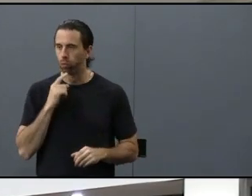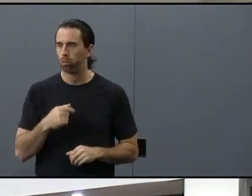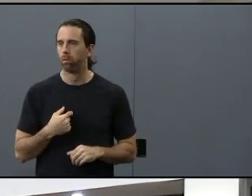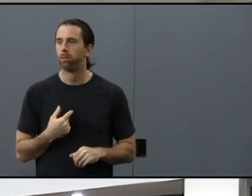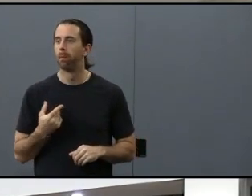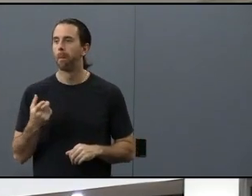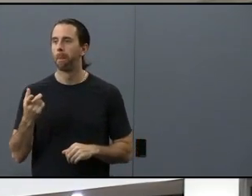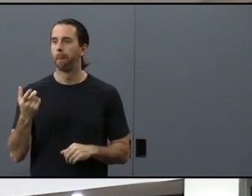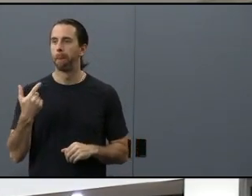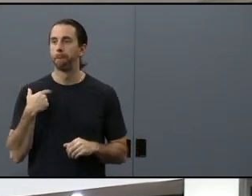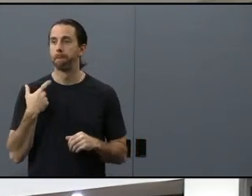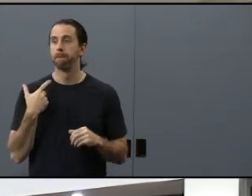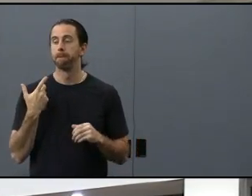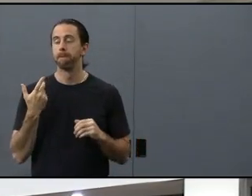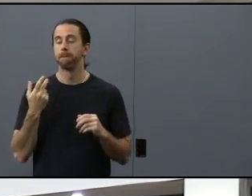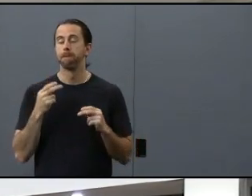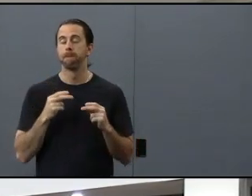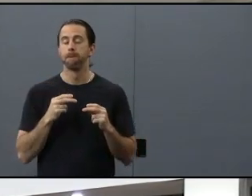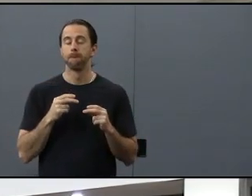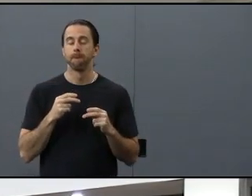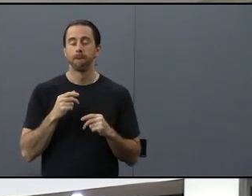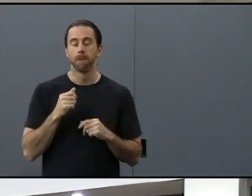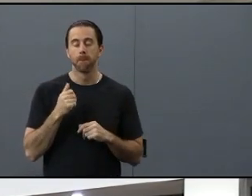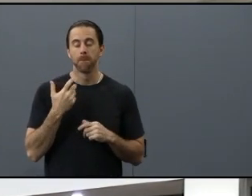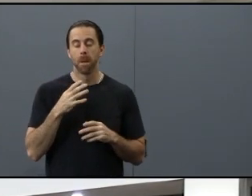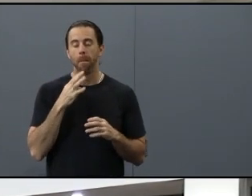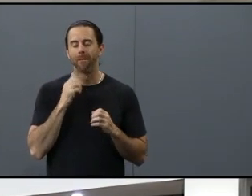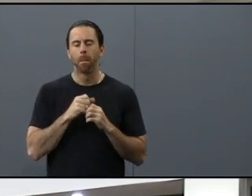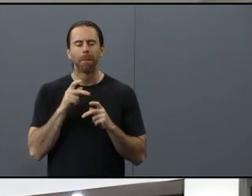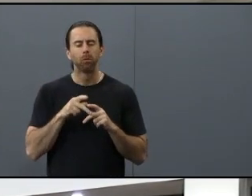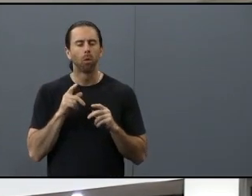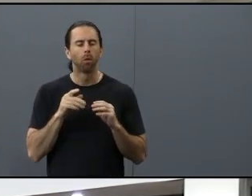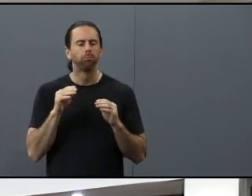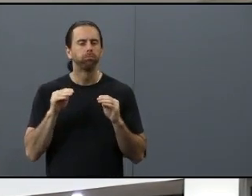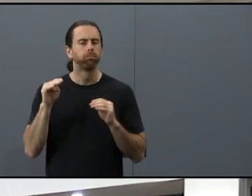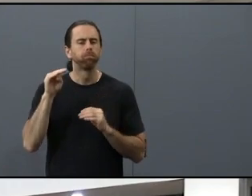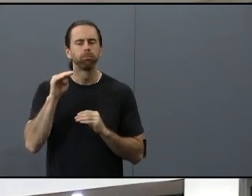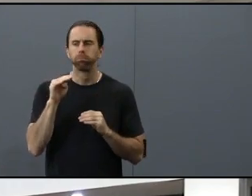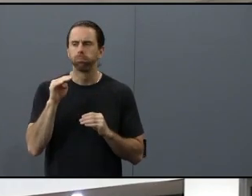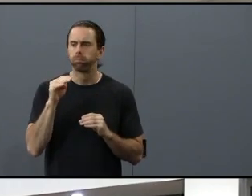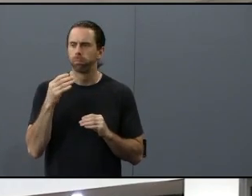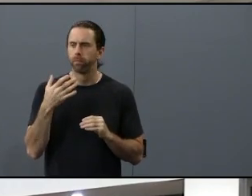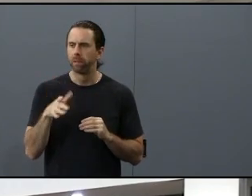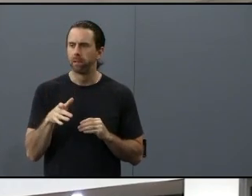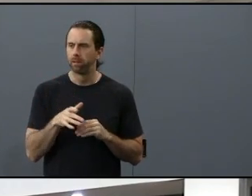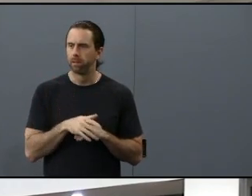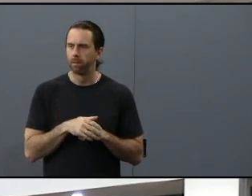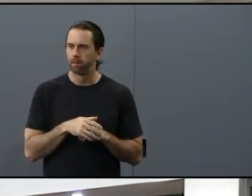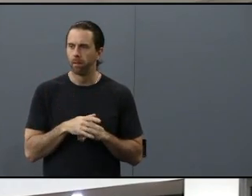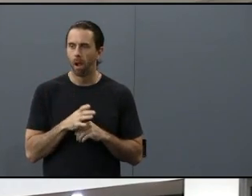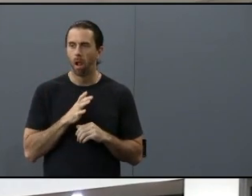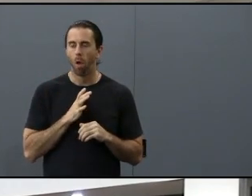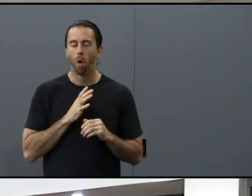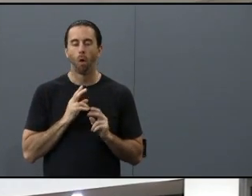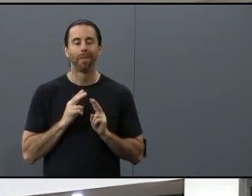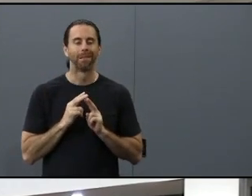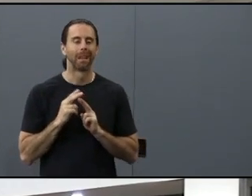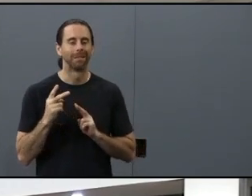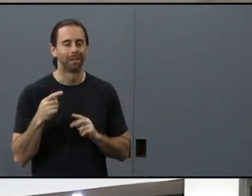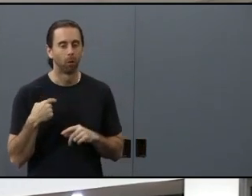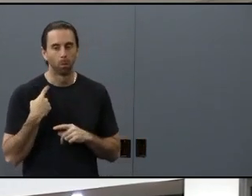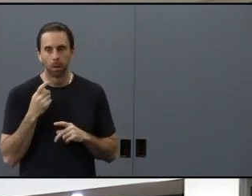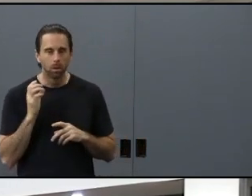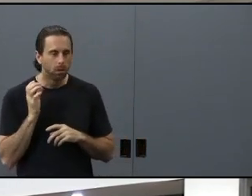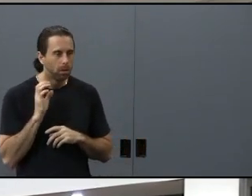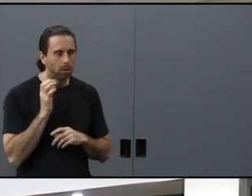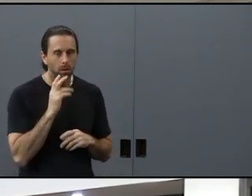j'ai monté d' un cran là je parle à quelqu'un d'autre aussi là parce que j'ai eu une une on plug ça m'a pris 2 ans à la trouver